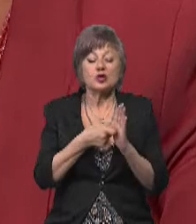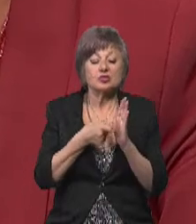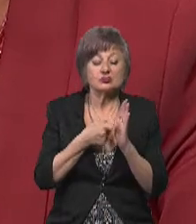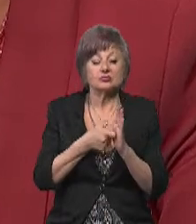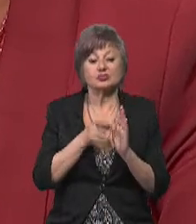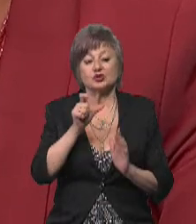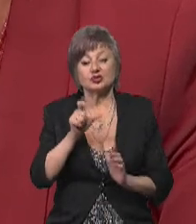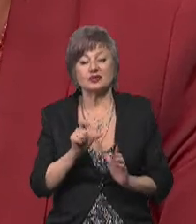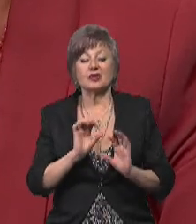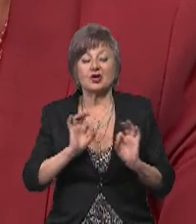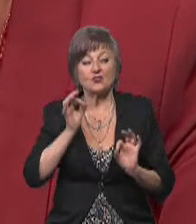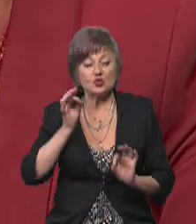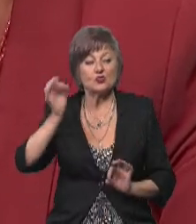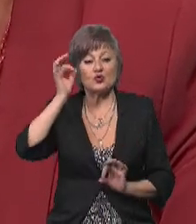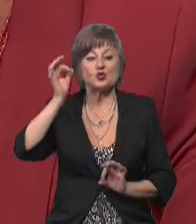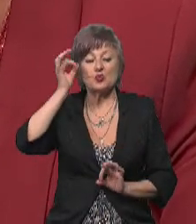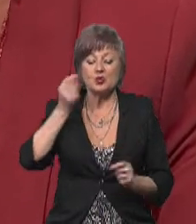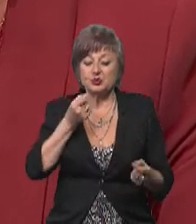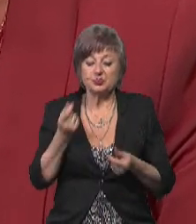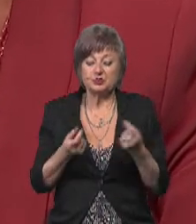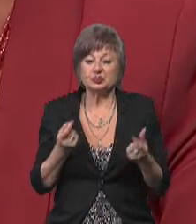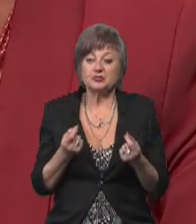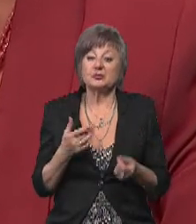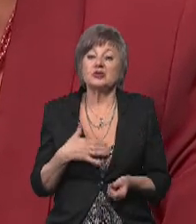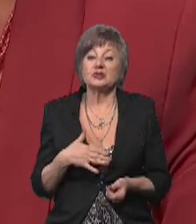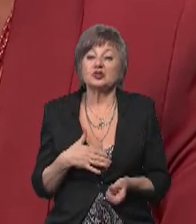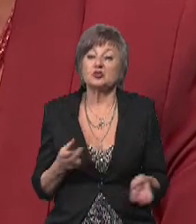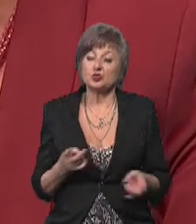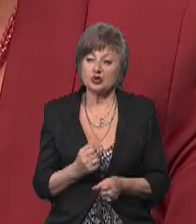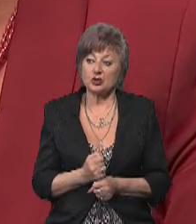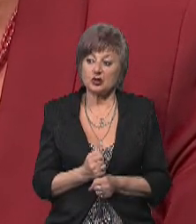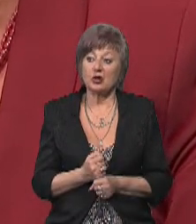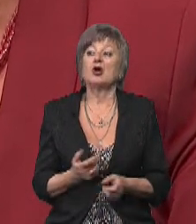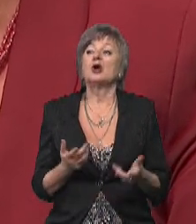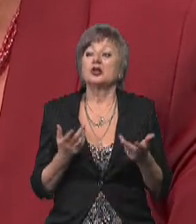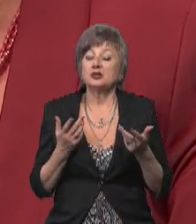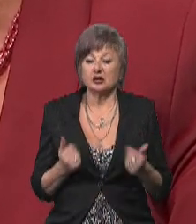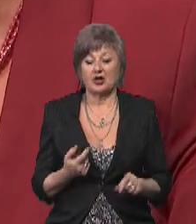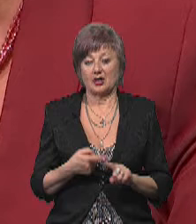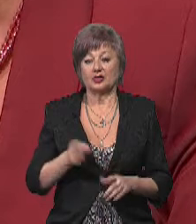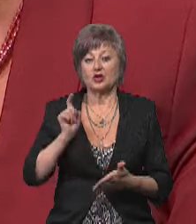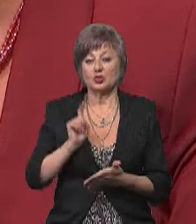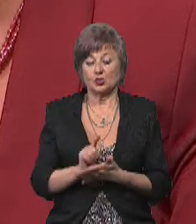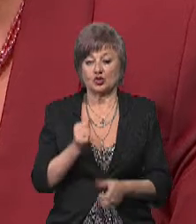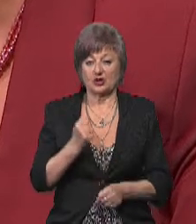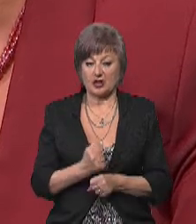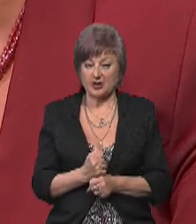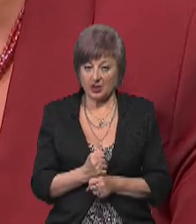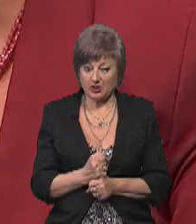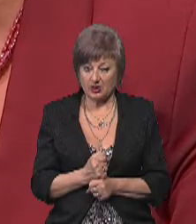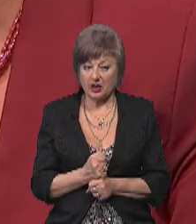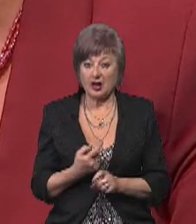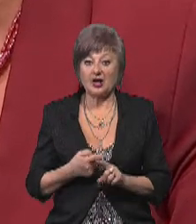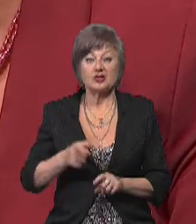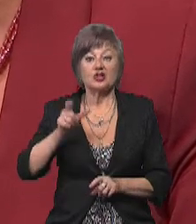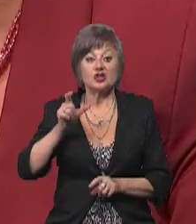людину, зробити все, щоб вона пригадала якісь деталі. Це для чого треба робити? Звісно, що це потрібно робити, оскільки цю